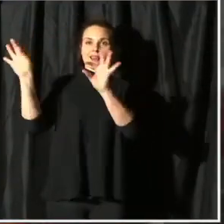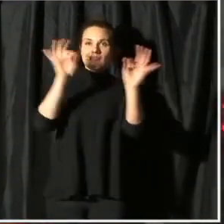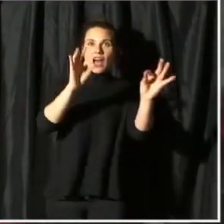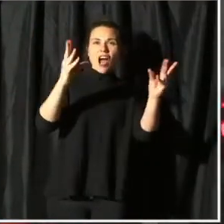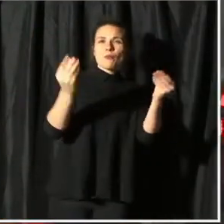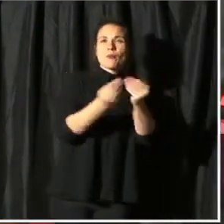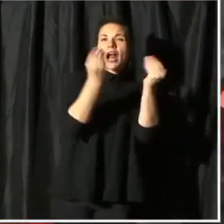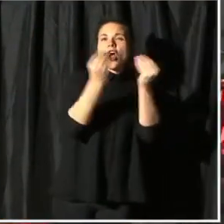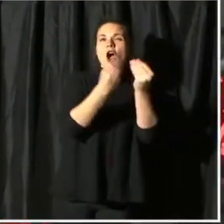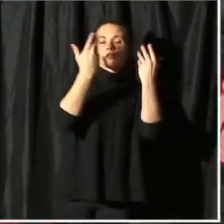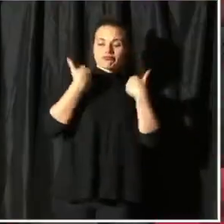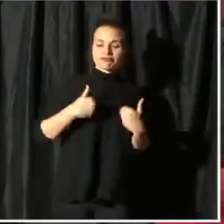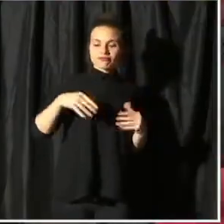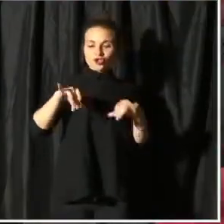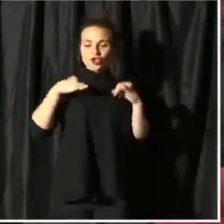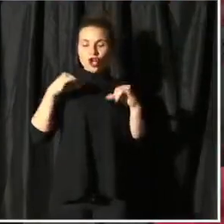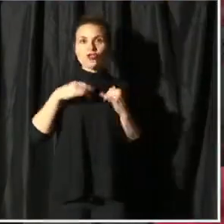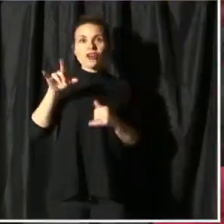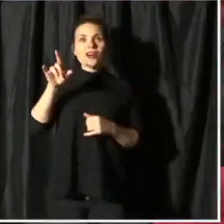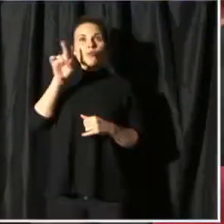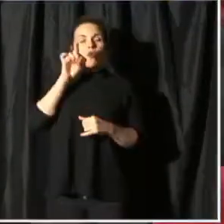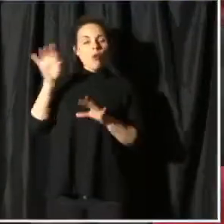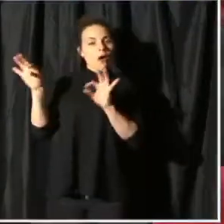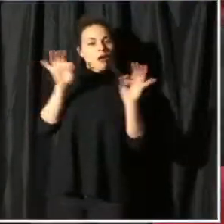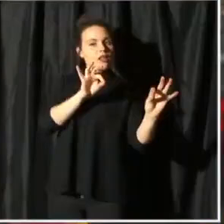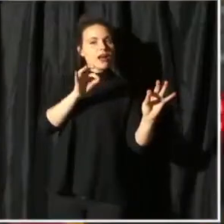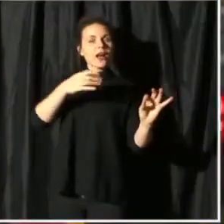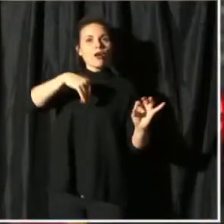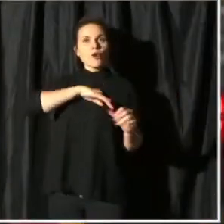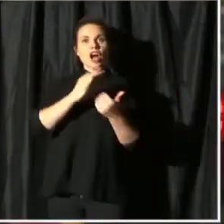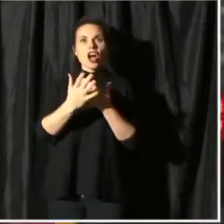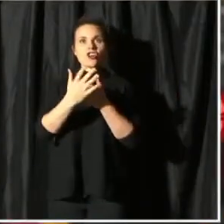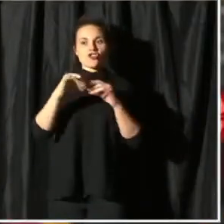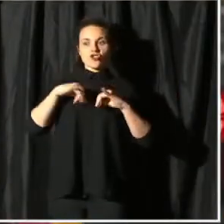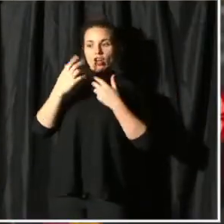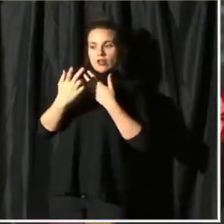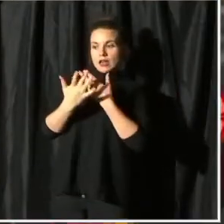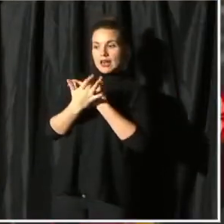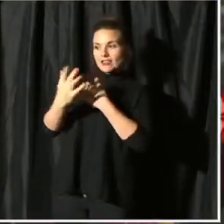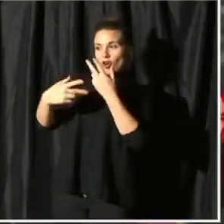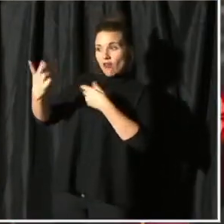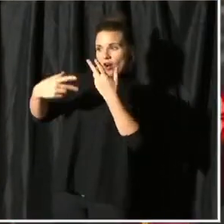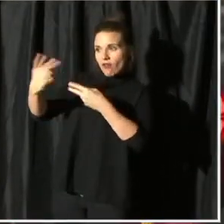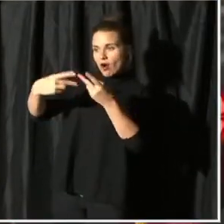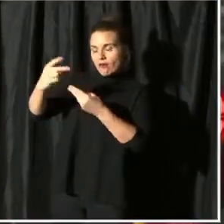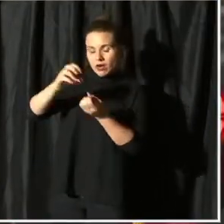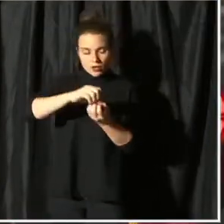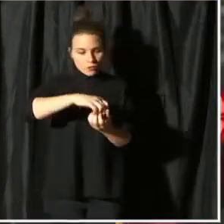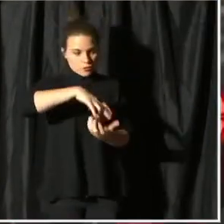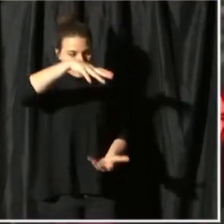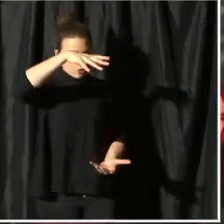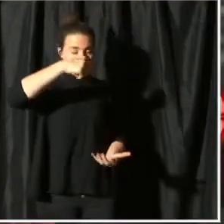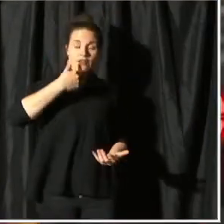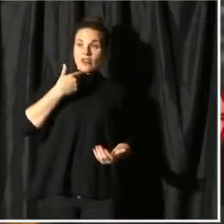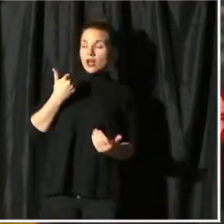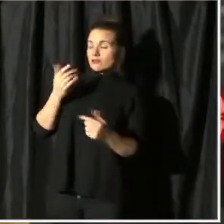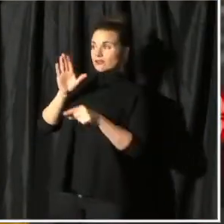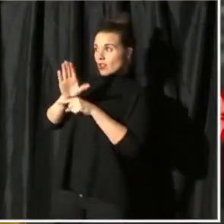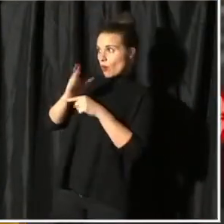livre à la suite de milliers de lettres qu'il a reçus de jeunes témoignant de la situation catastrophique dans laquelle ils se trouvaient